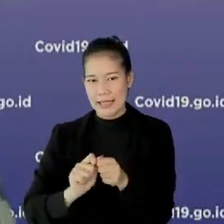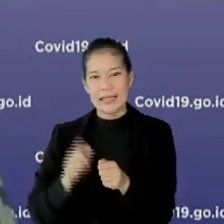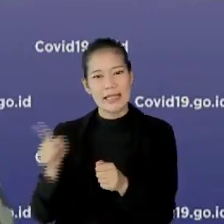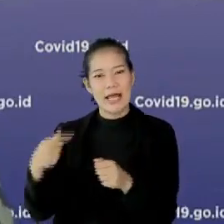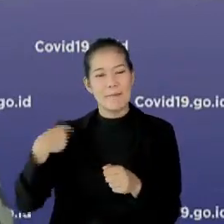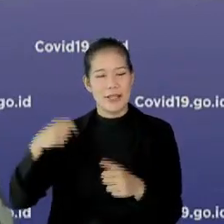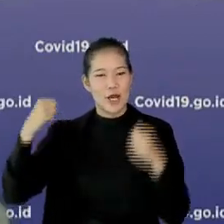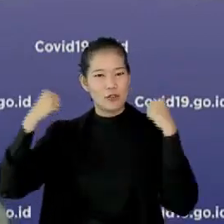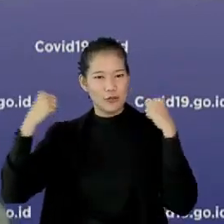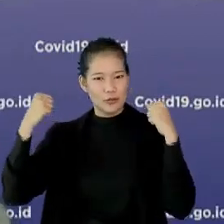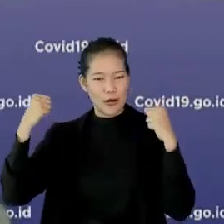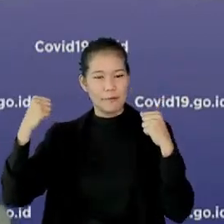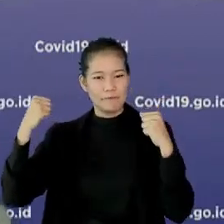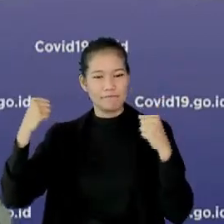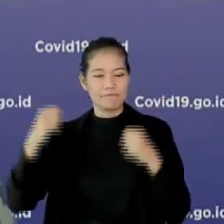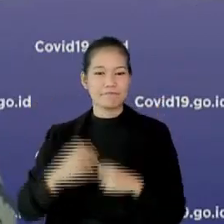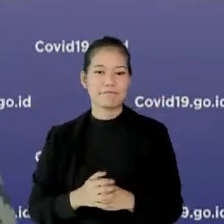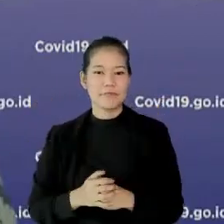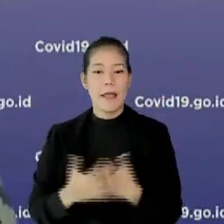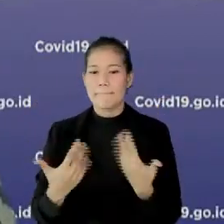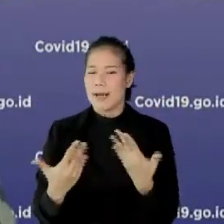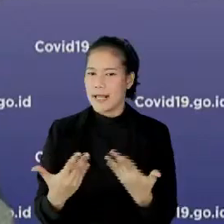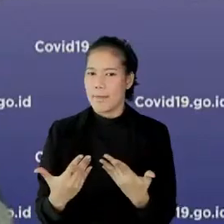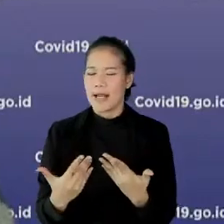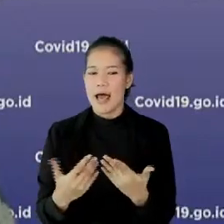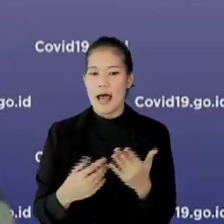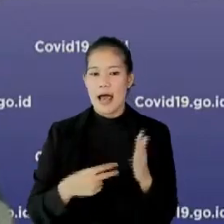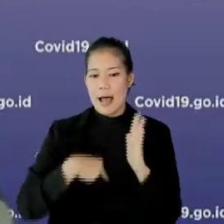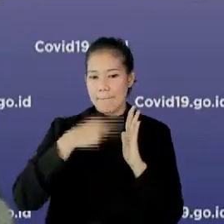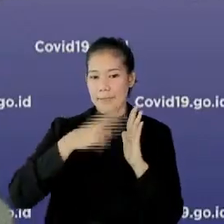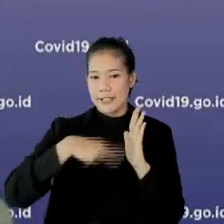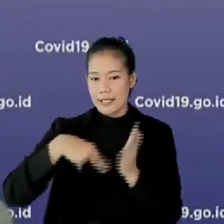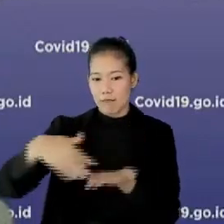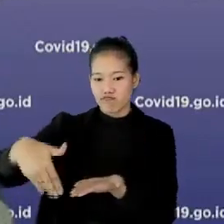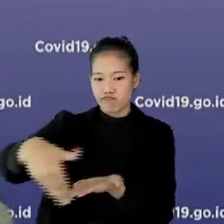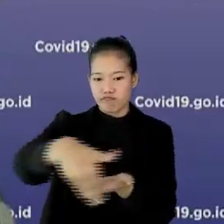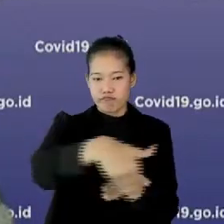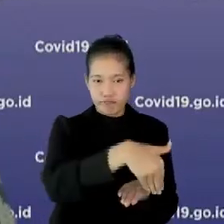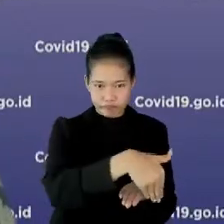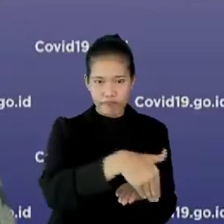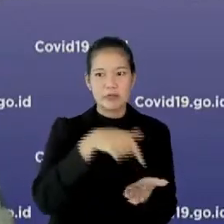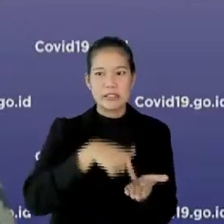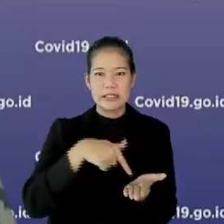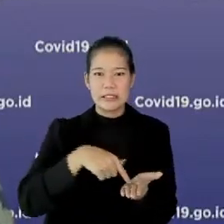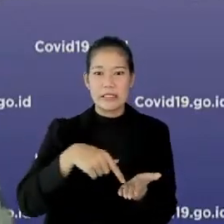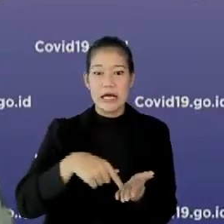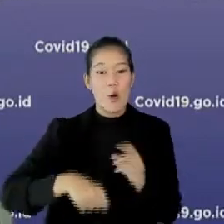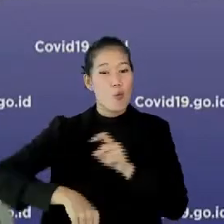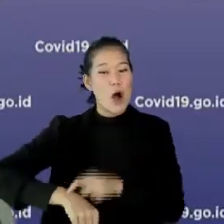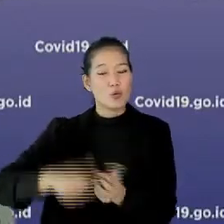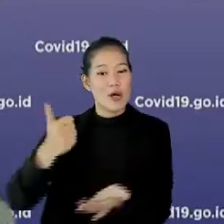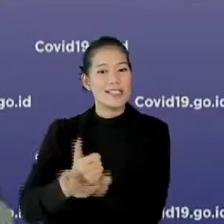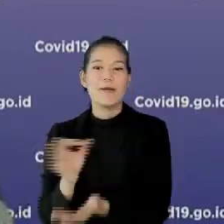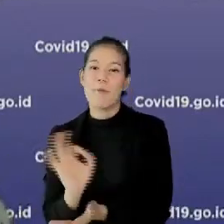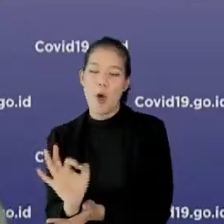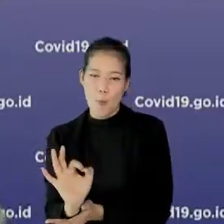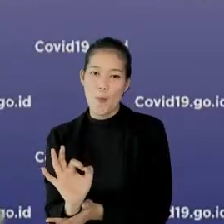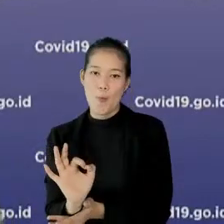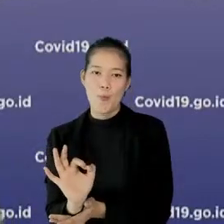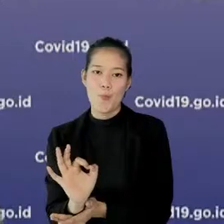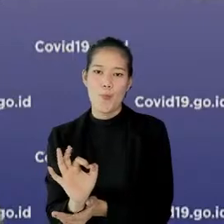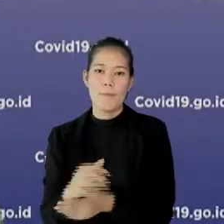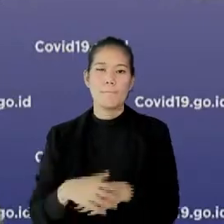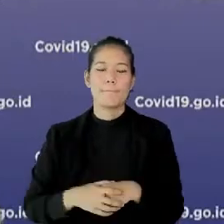dilakukan oleh Kementerian Kesehatan, bagaimana pencatatan yang dilakukan saat ini memang belum bisa real time. Kalau kita lihat